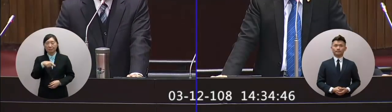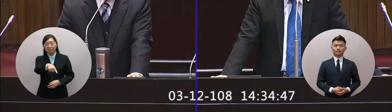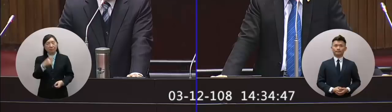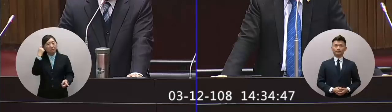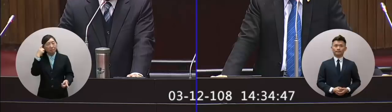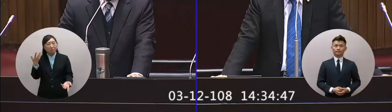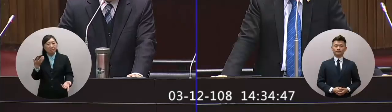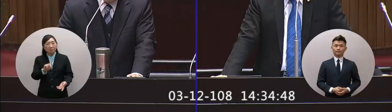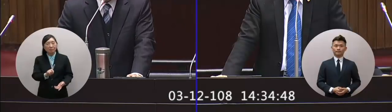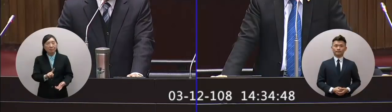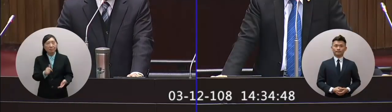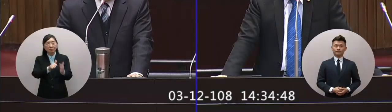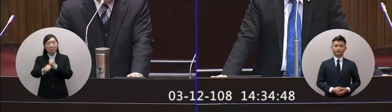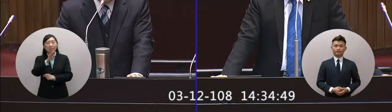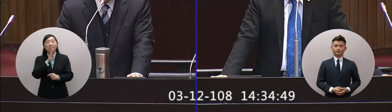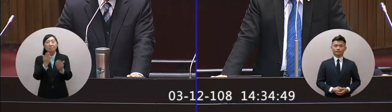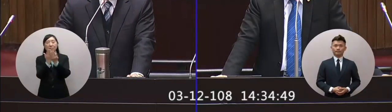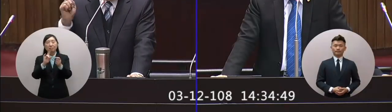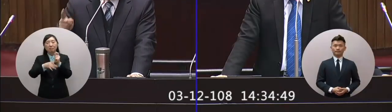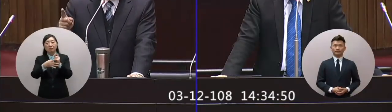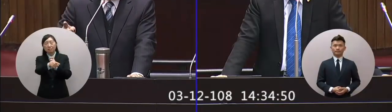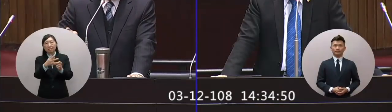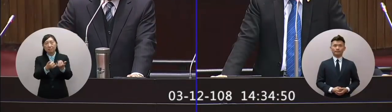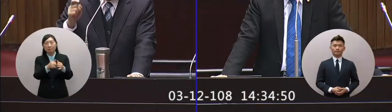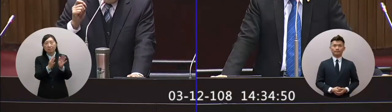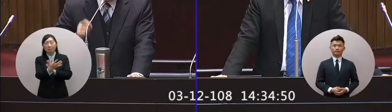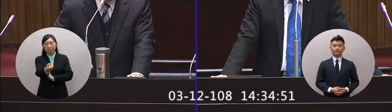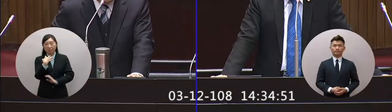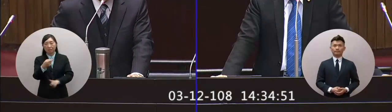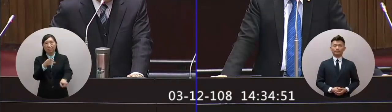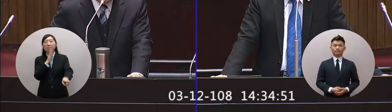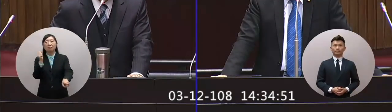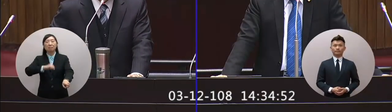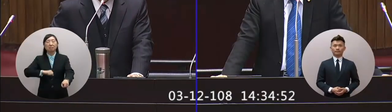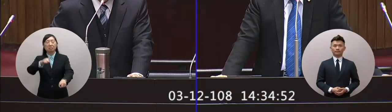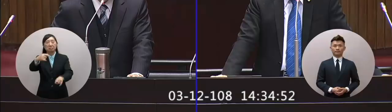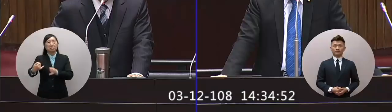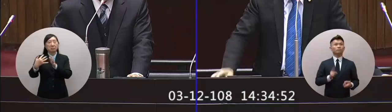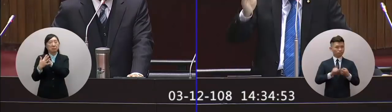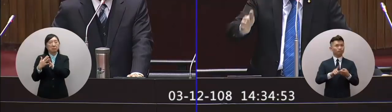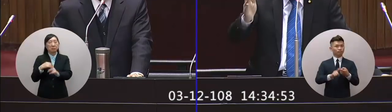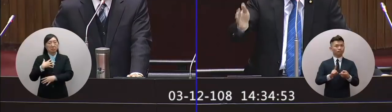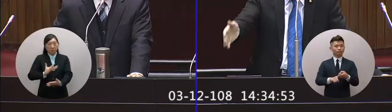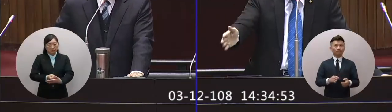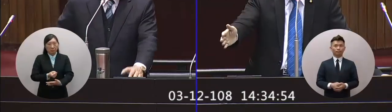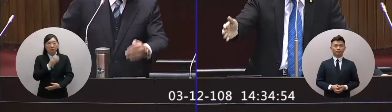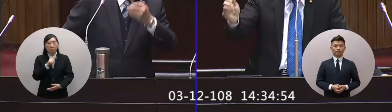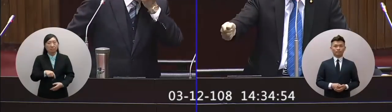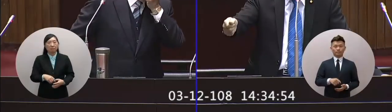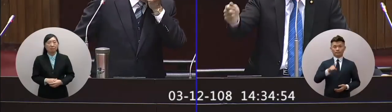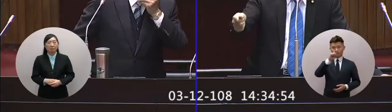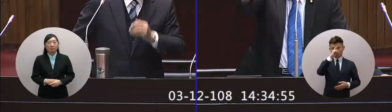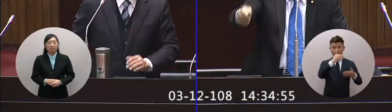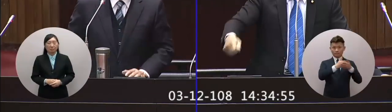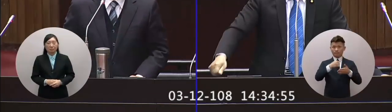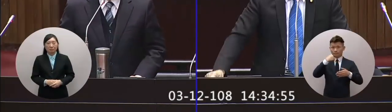思？连因囝国中生的知影讲，这是要表示抗敌的决心。 对对对，啊，这个一兵一卒，